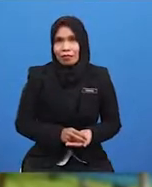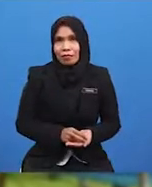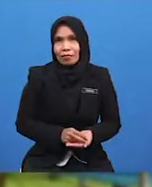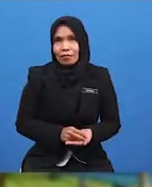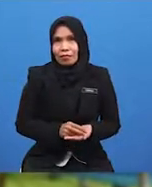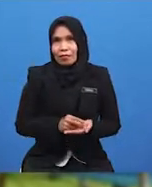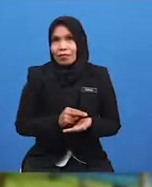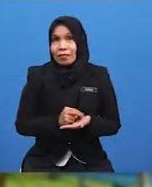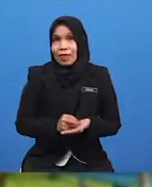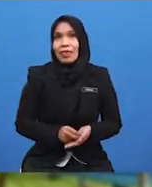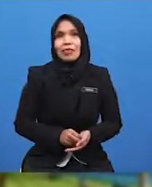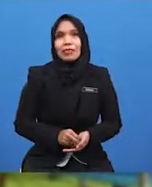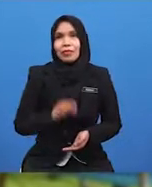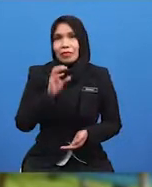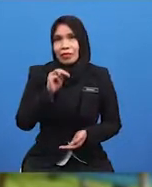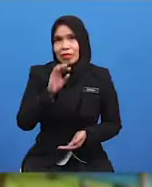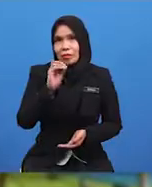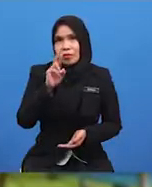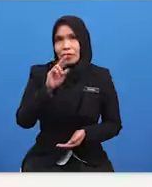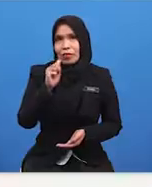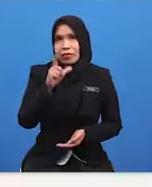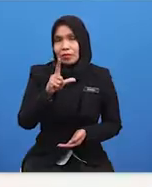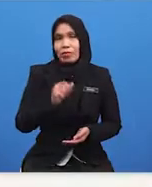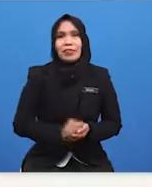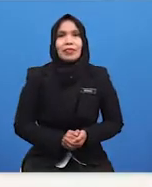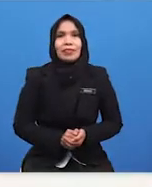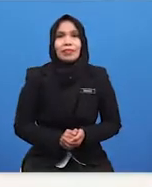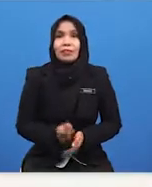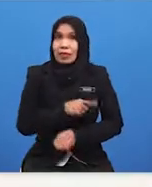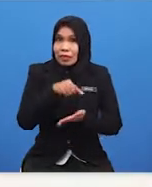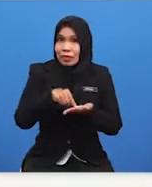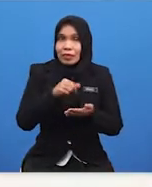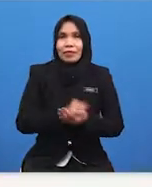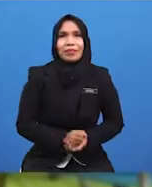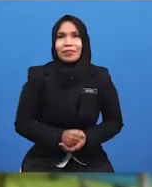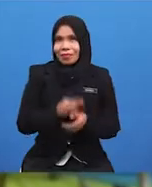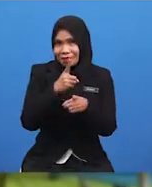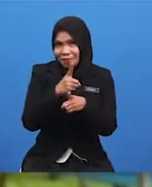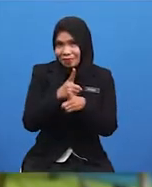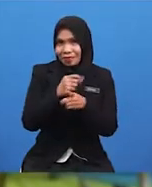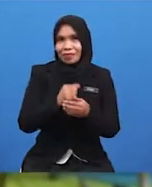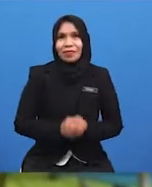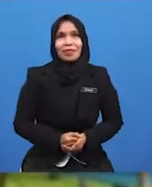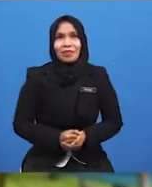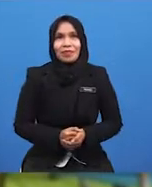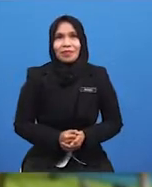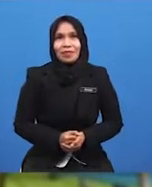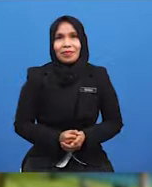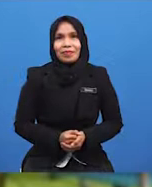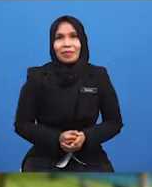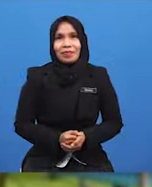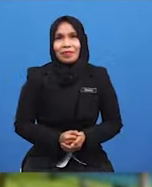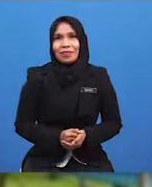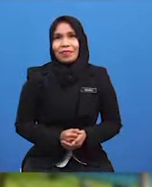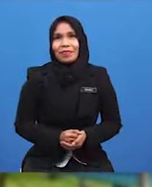kita kaitkan dengan salju pelajaran hari ini Iya betul nilai hormat